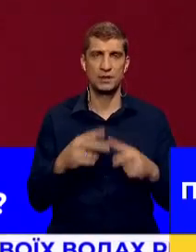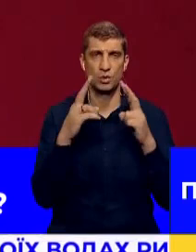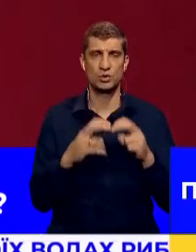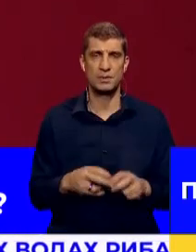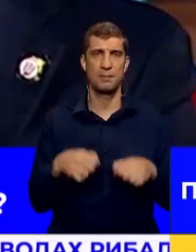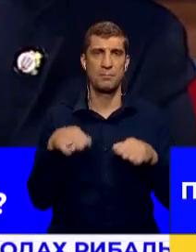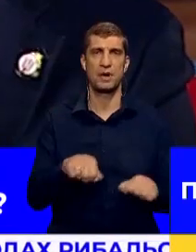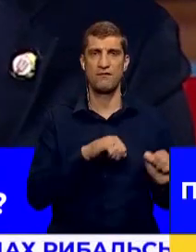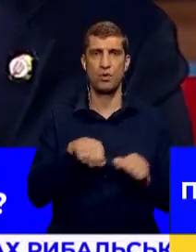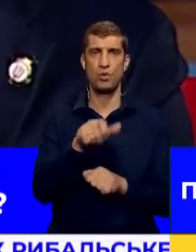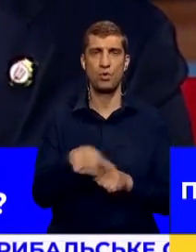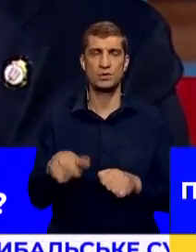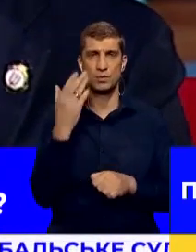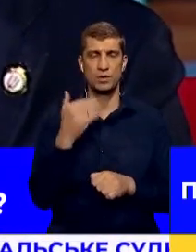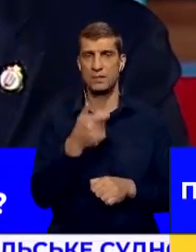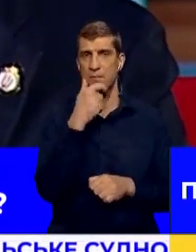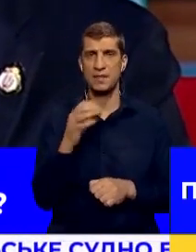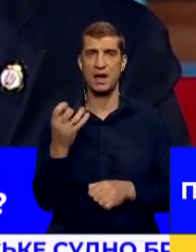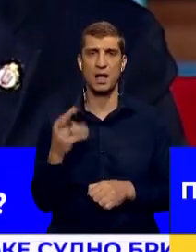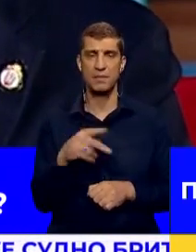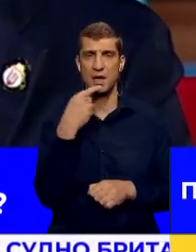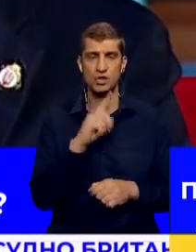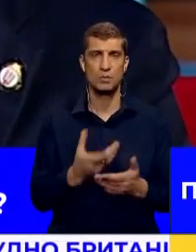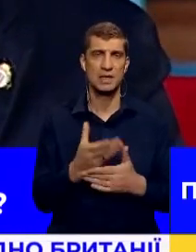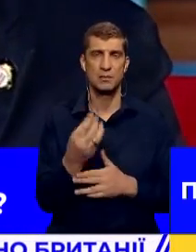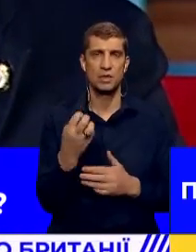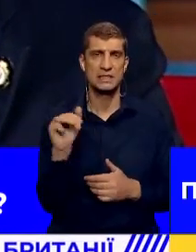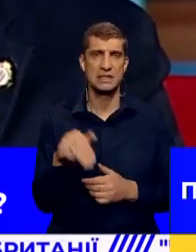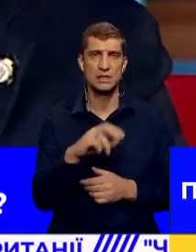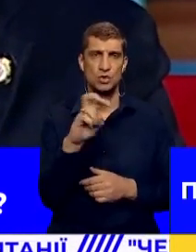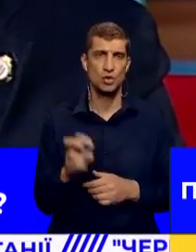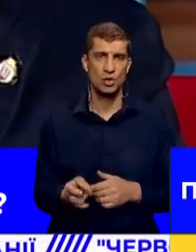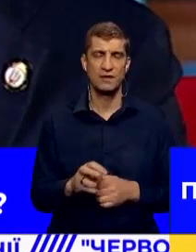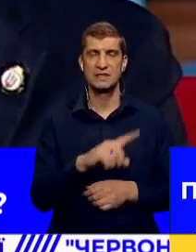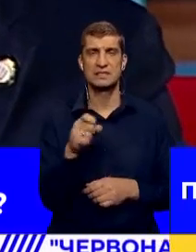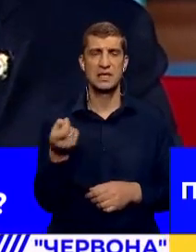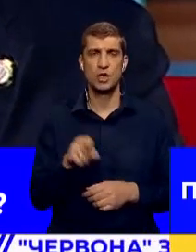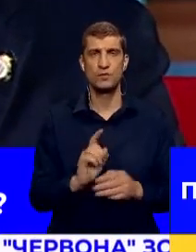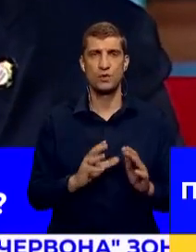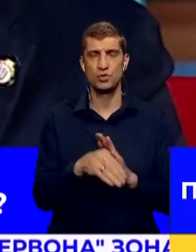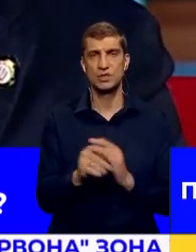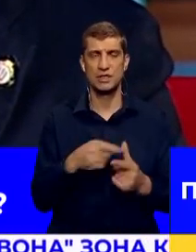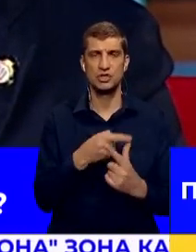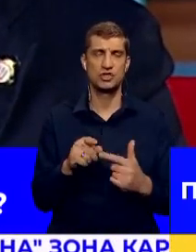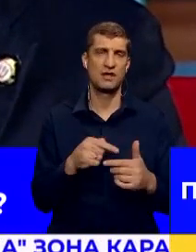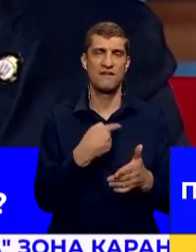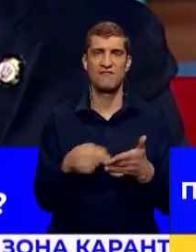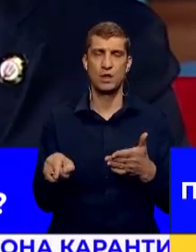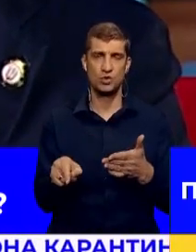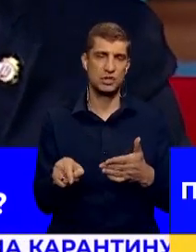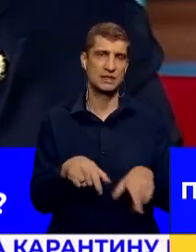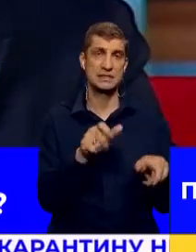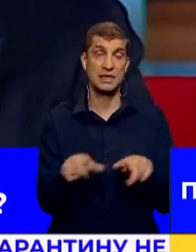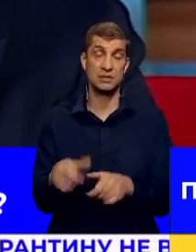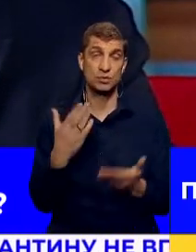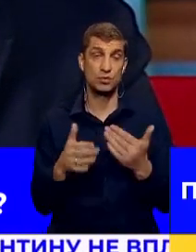розслідувань правоохоронців. Коли пан Арахамія каже, що платили по 300 тисяч доларів за те, щоб включили чи виключили із санкцій, очевидно, в